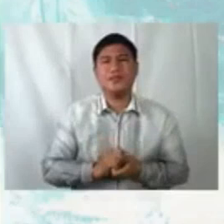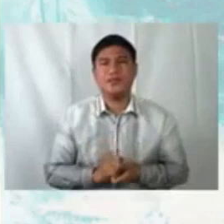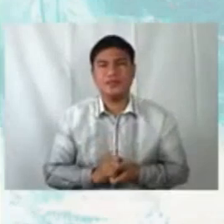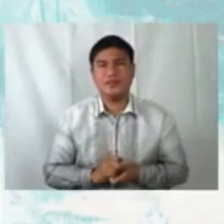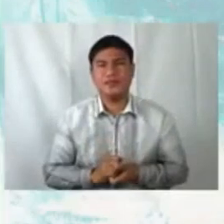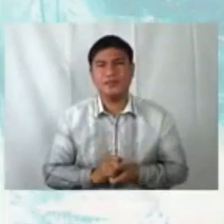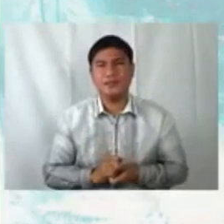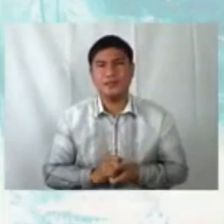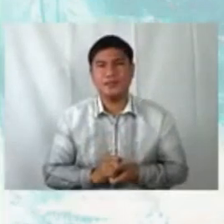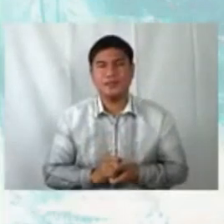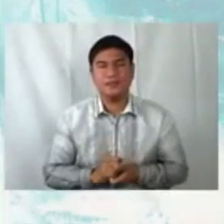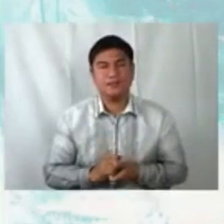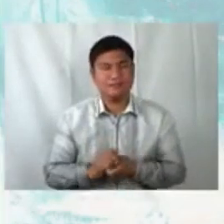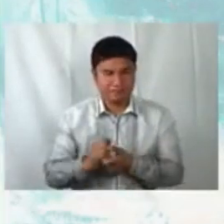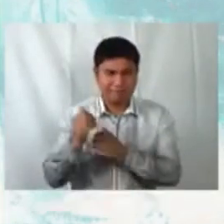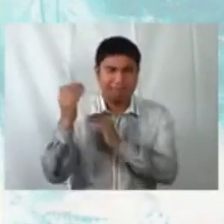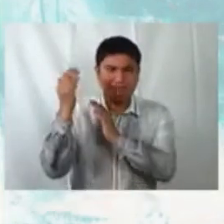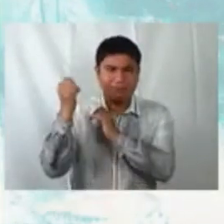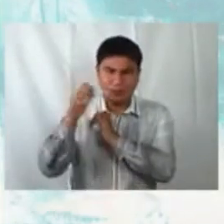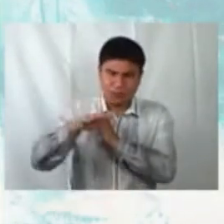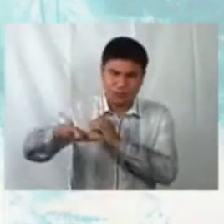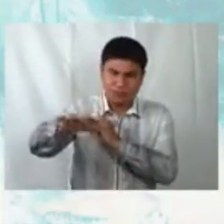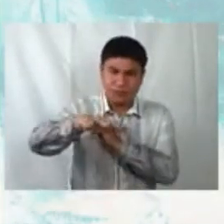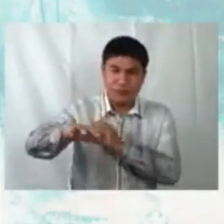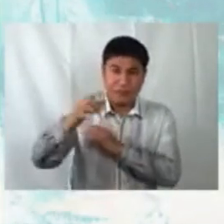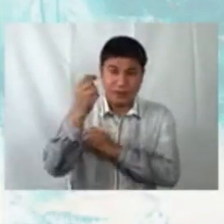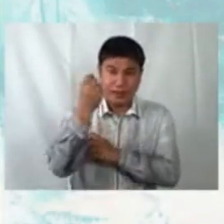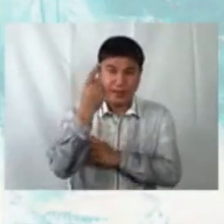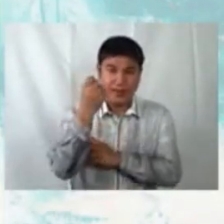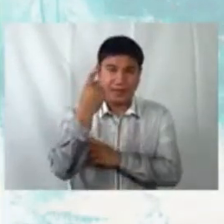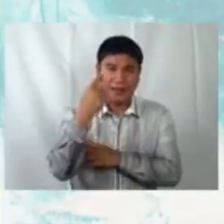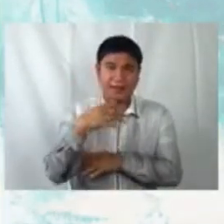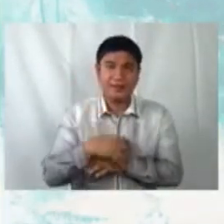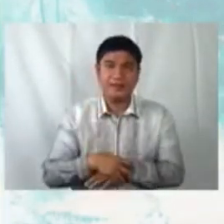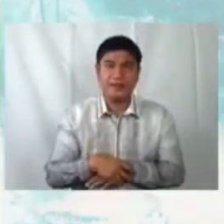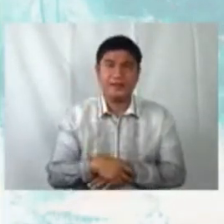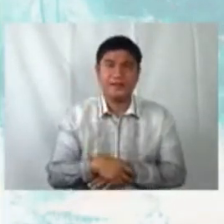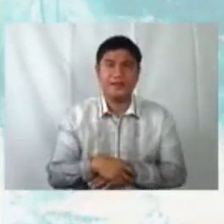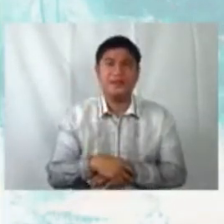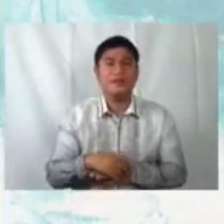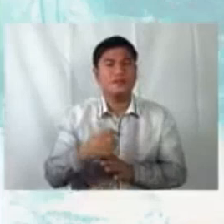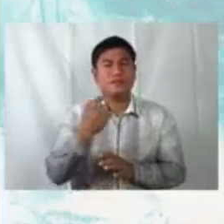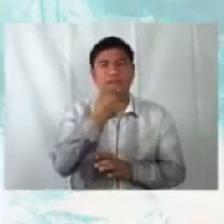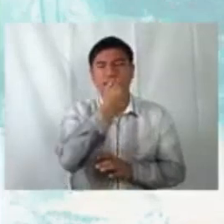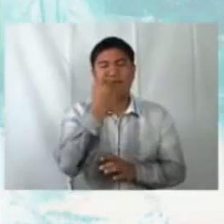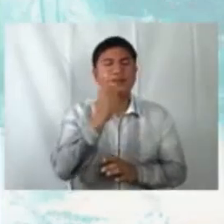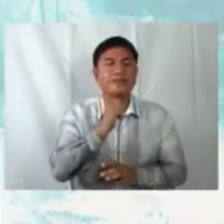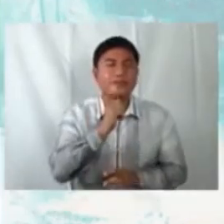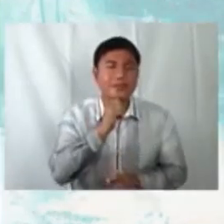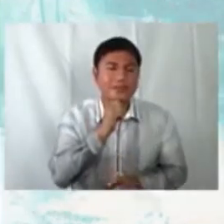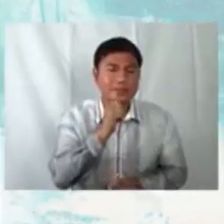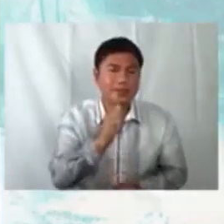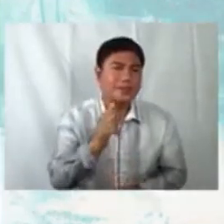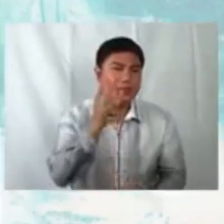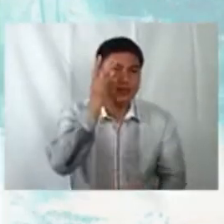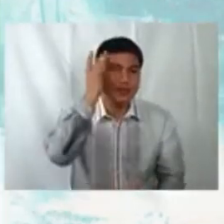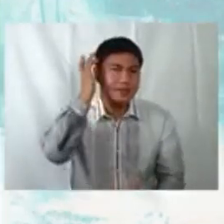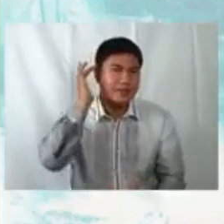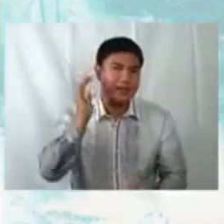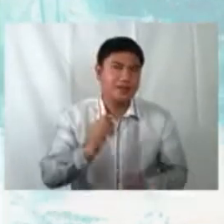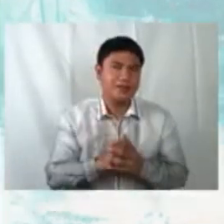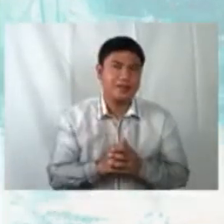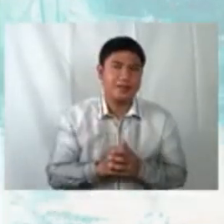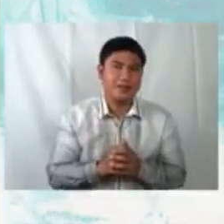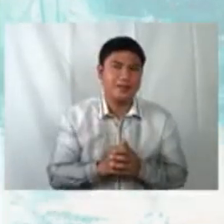Sana po, naiintindihan natin ito. Kasi wag na po tayong maselan. Yun ngang Amerika, hindi pa naman